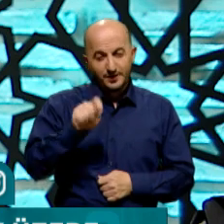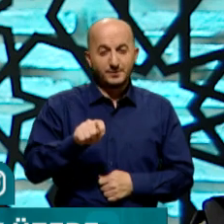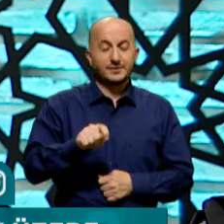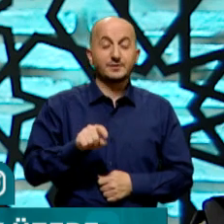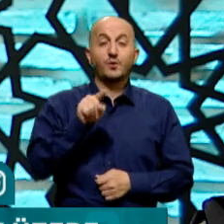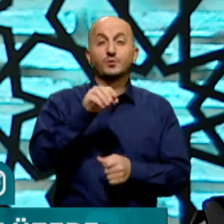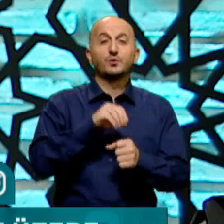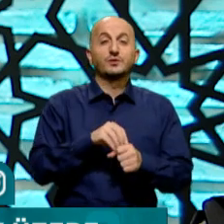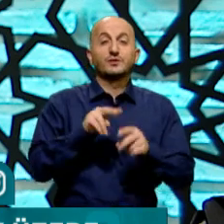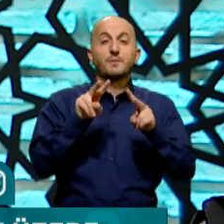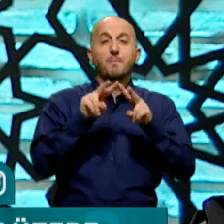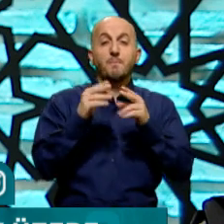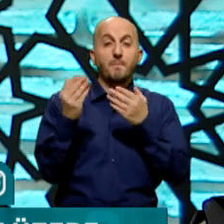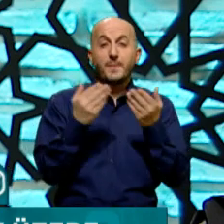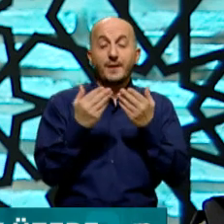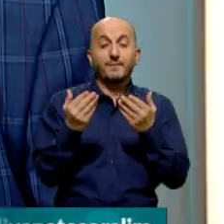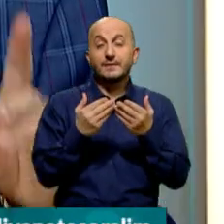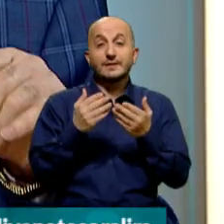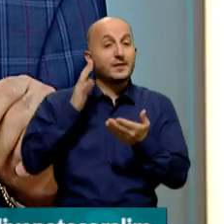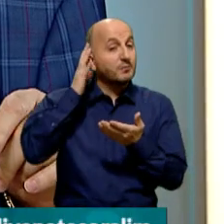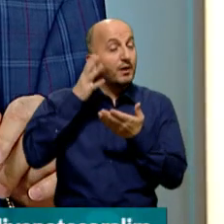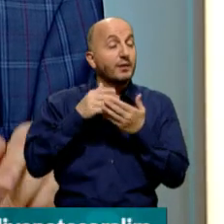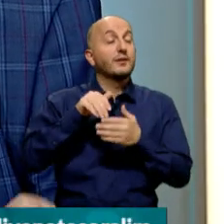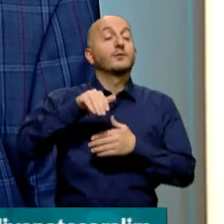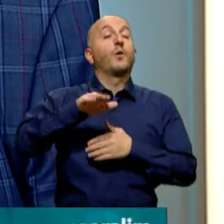için mevlid bir ibadet olmadığından dolayı,